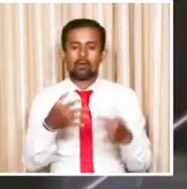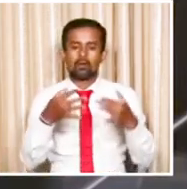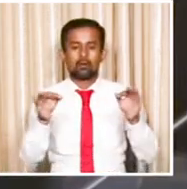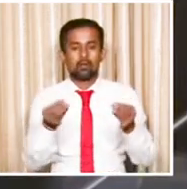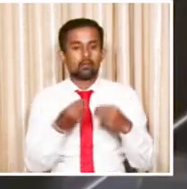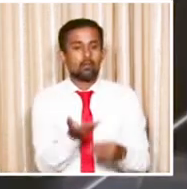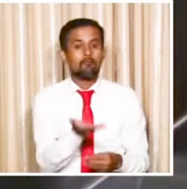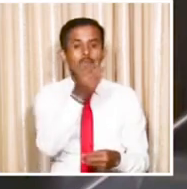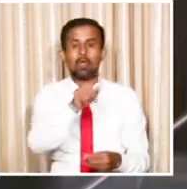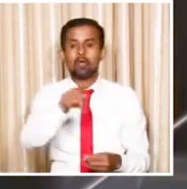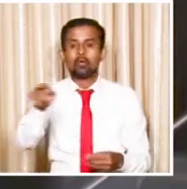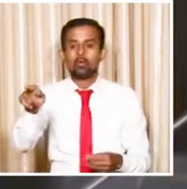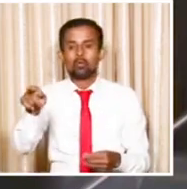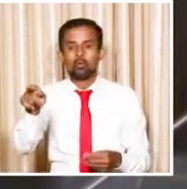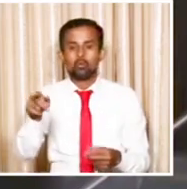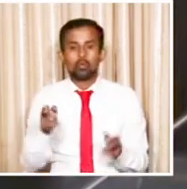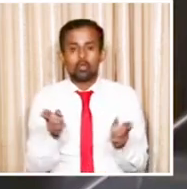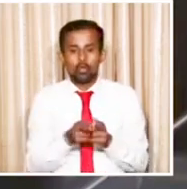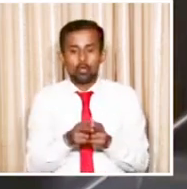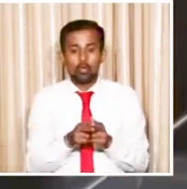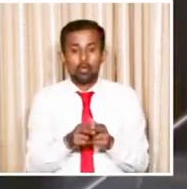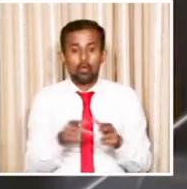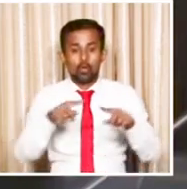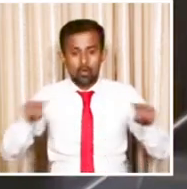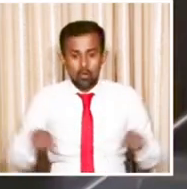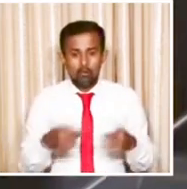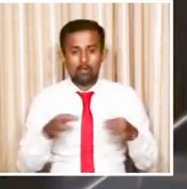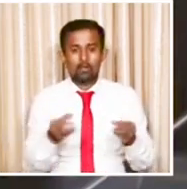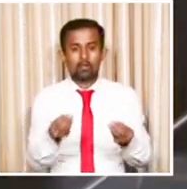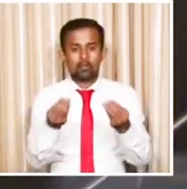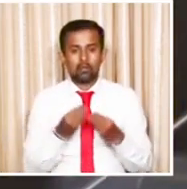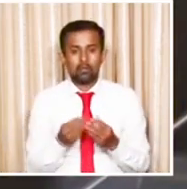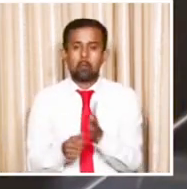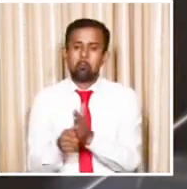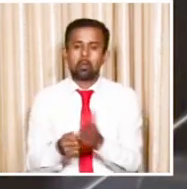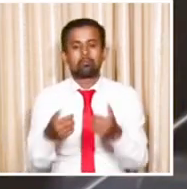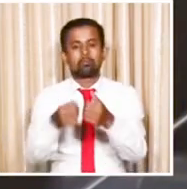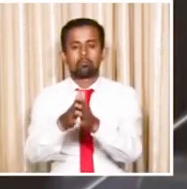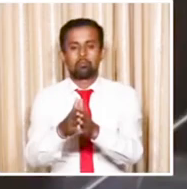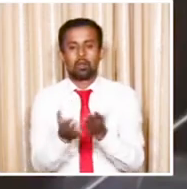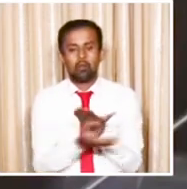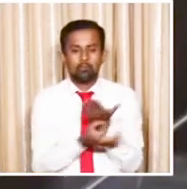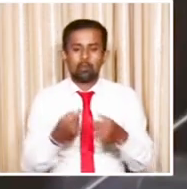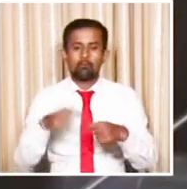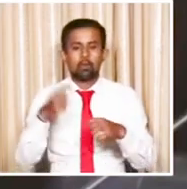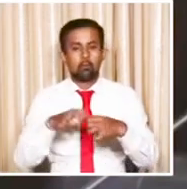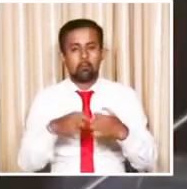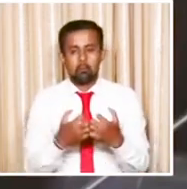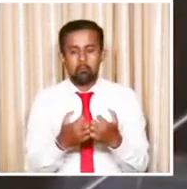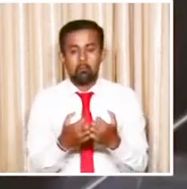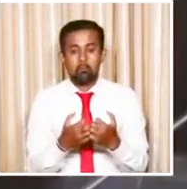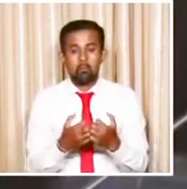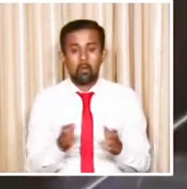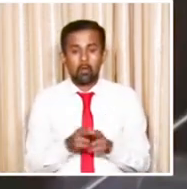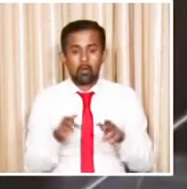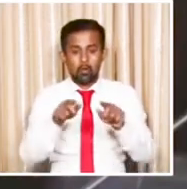වැඩියෙන්ම කවුද කියලා බලලා කකුස්සිකට හරි ගෙදැට්ටගෙන දෙනව නම් නිකන් මොන පාතාලේ වුණත් කමන්නේ කුඩු වික්කත් කමන්නේ කකුස්සිකට ගෙනත්